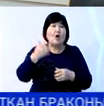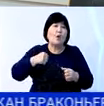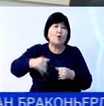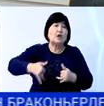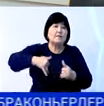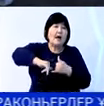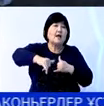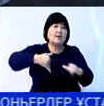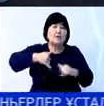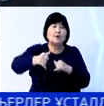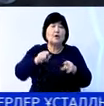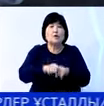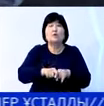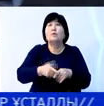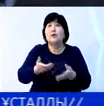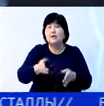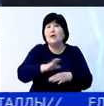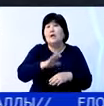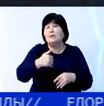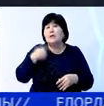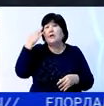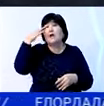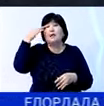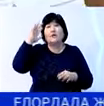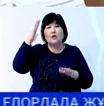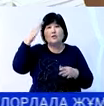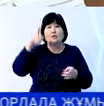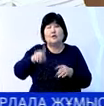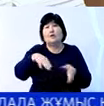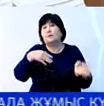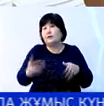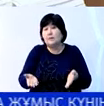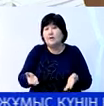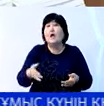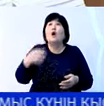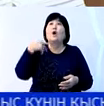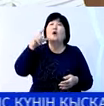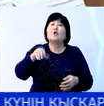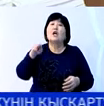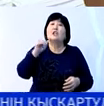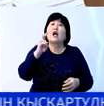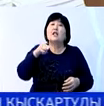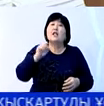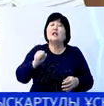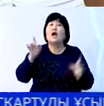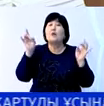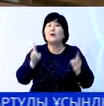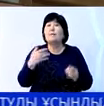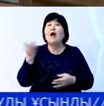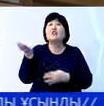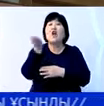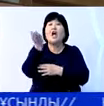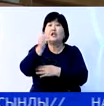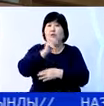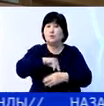аяқтарымен ұрып теуіп, қан құйылып, ми ісіп, ес-түссіз күйде түскен. Сотталушылардың бірі Жанетта мейрамханасында даяшы болып жұмыс